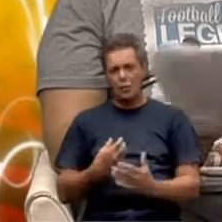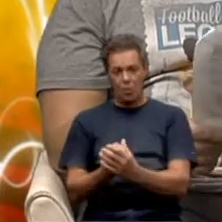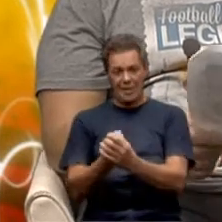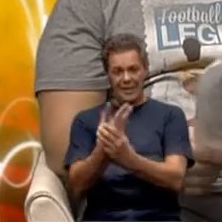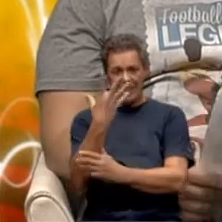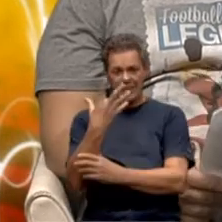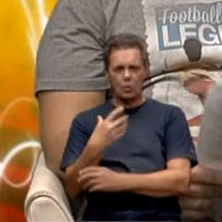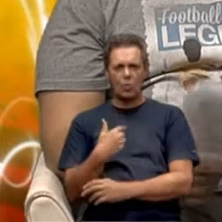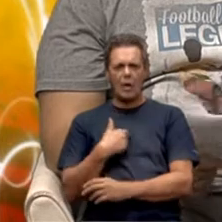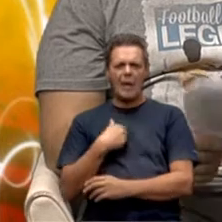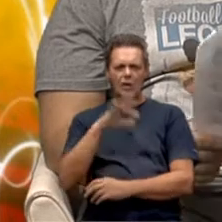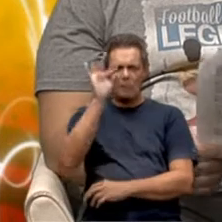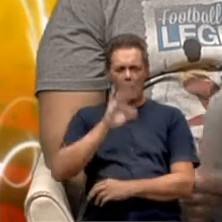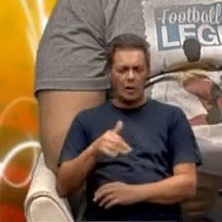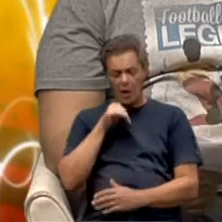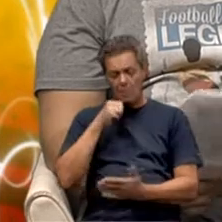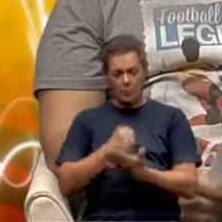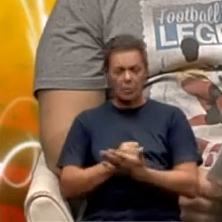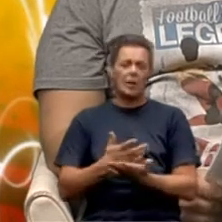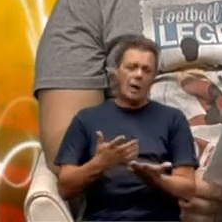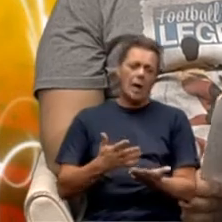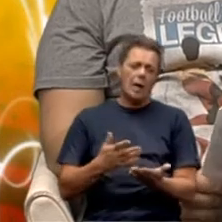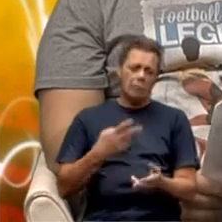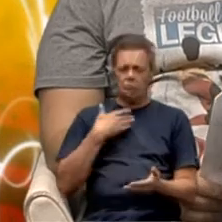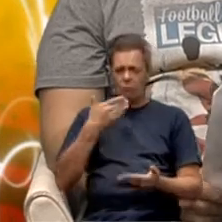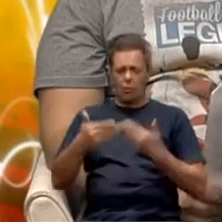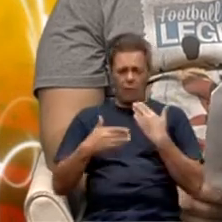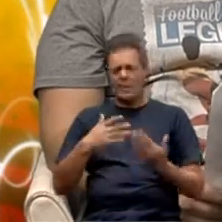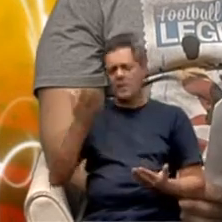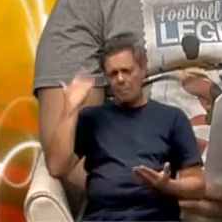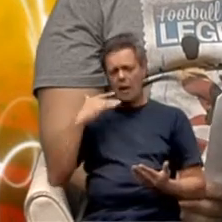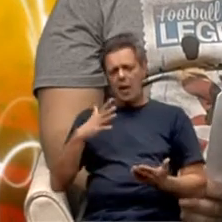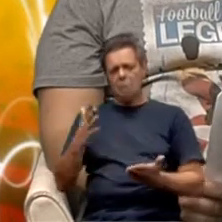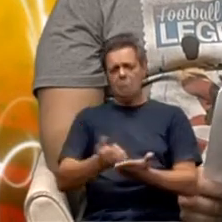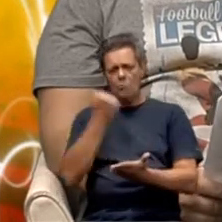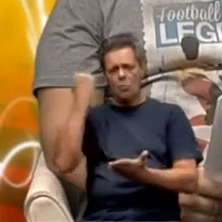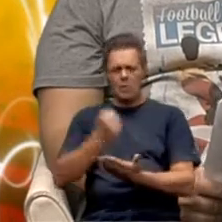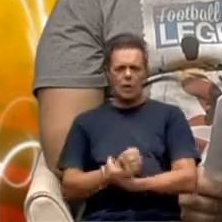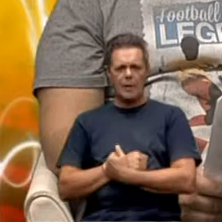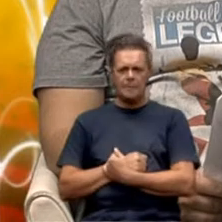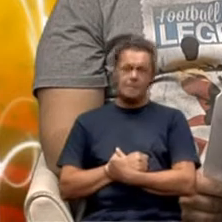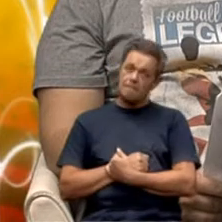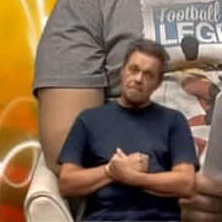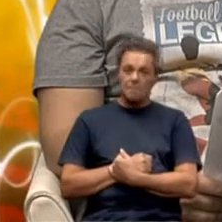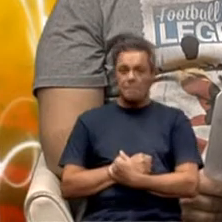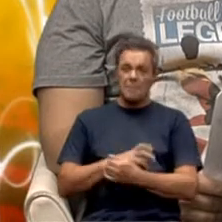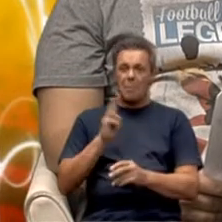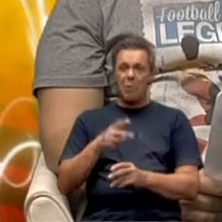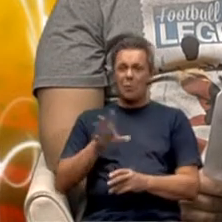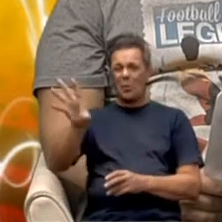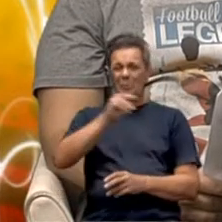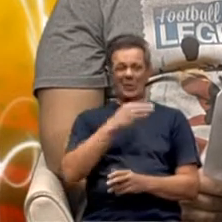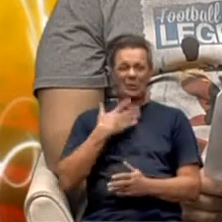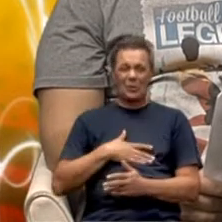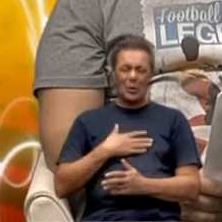projekte i potvrda da je konvencija zbilja bila uspješna. Bravo, to je to. Mogu oni prekopirati šta god hoće, ali jesu li se